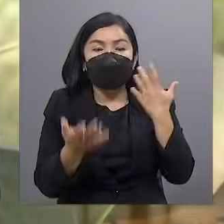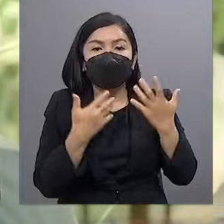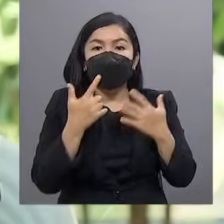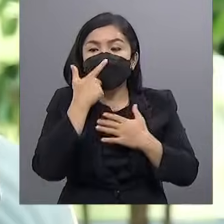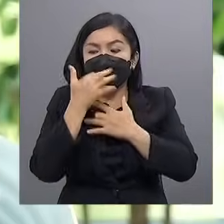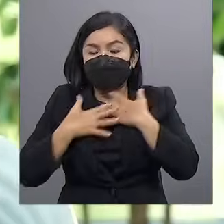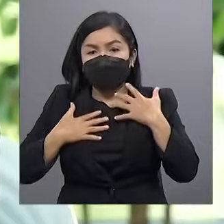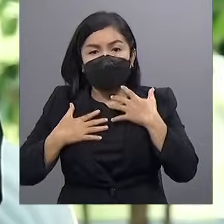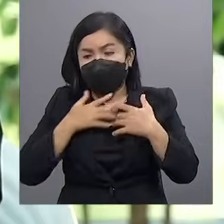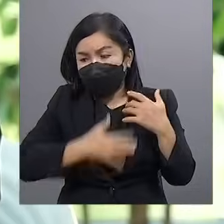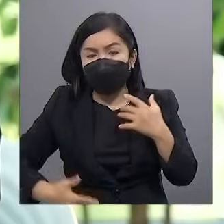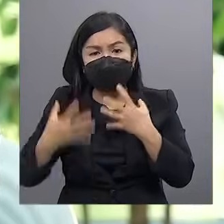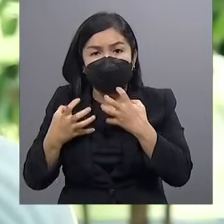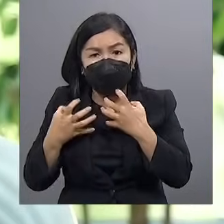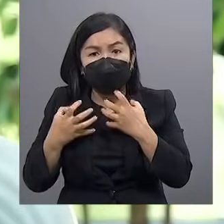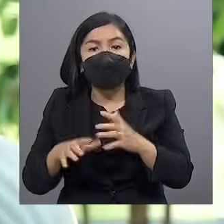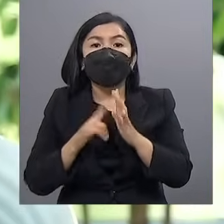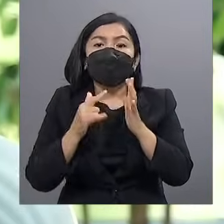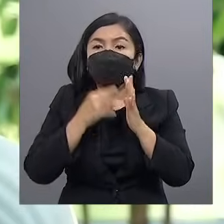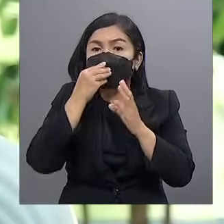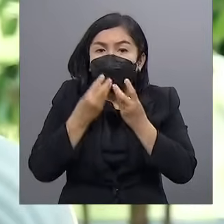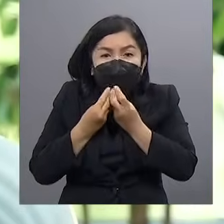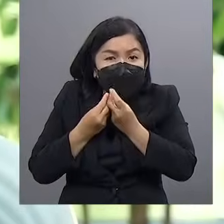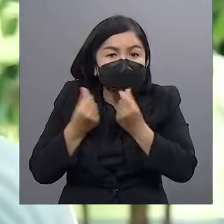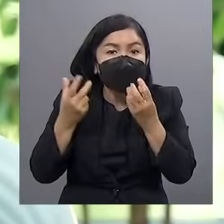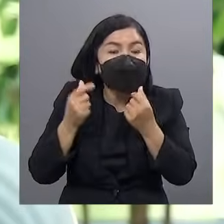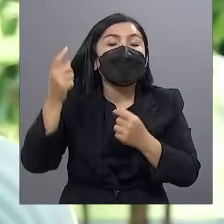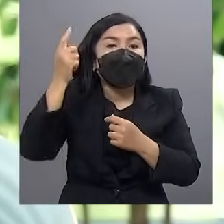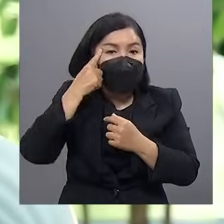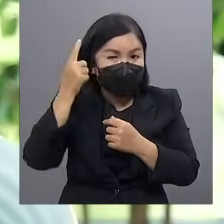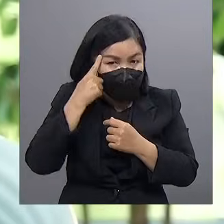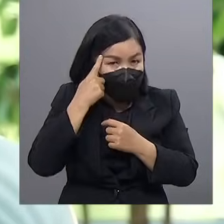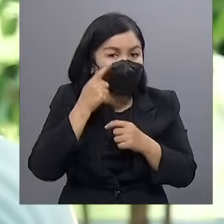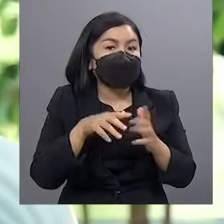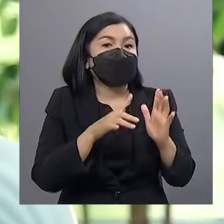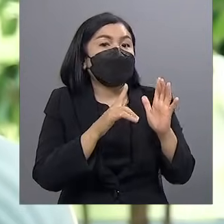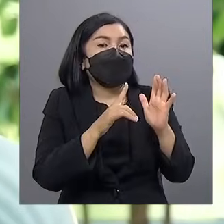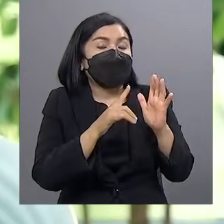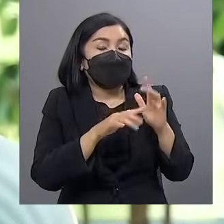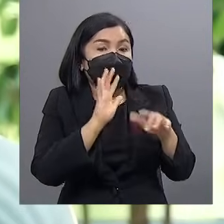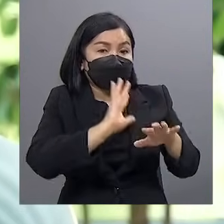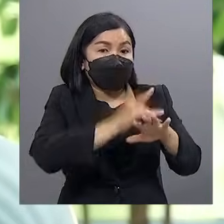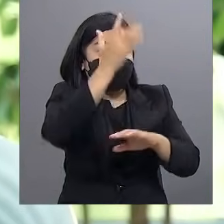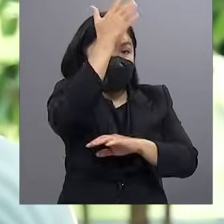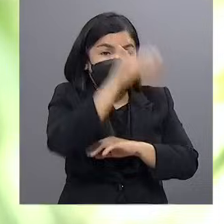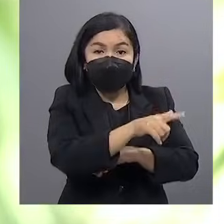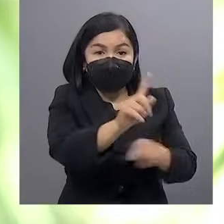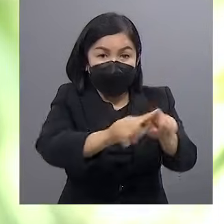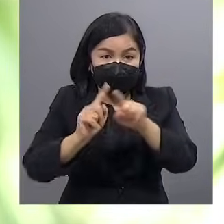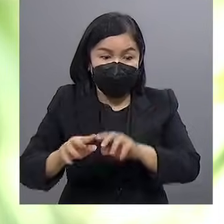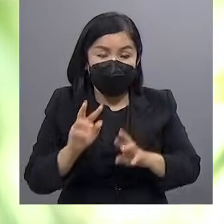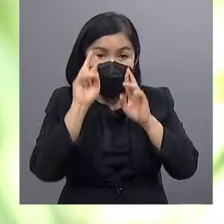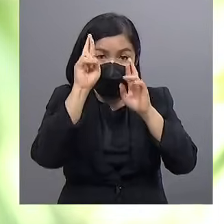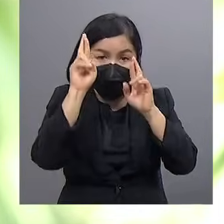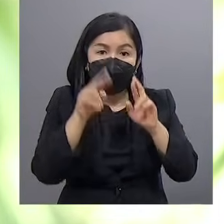ครับหรือใครที่กินยาละลายลิ่มเลือดอยู่ก็ต้องให้รู้ว่าถ้าเราจึงสมุนไพรปัญจวีณินเคนะไม่ต้องระวังหรือว่าแจ้งคุณหมอก่อน